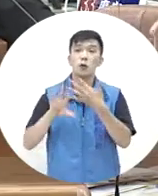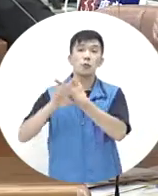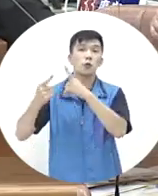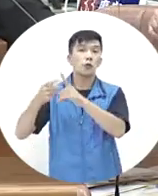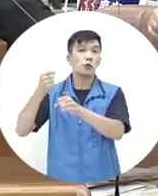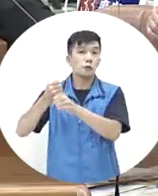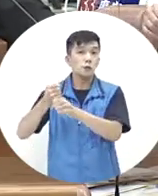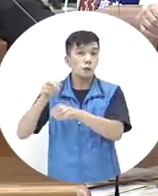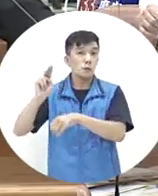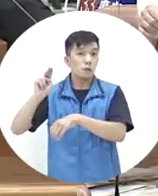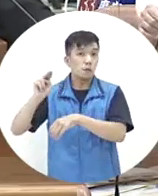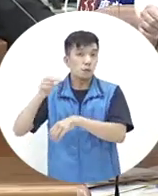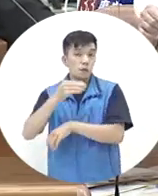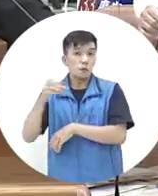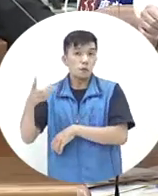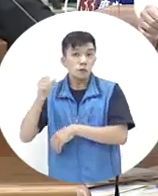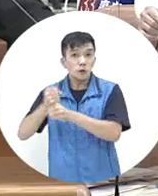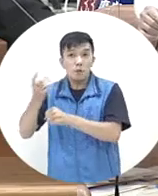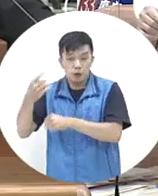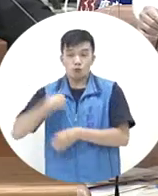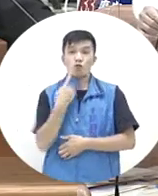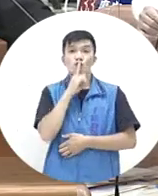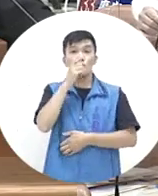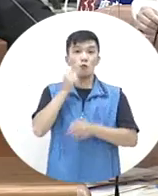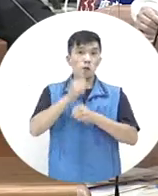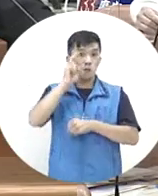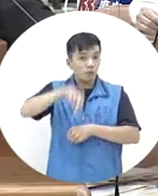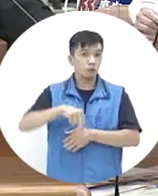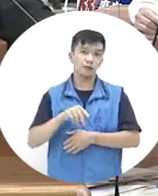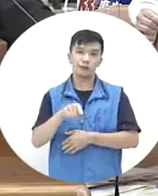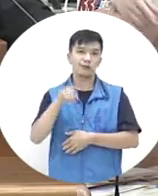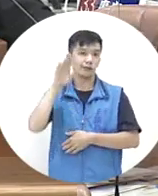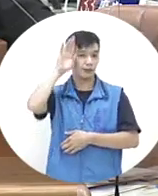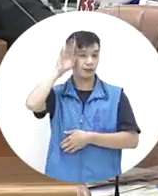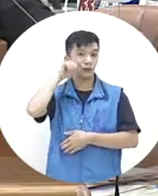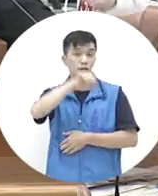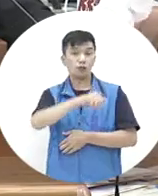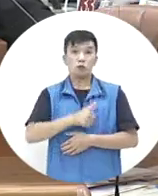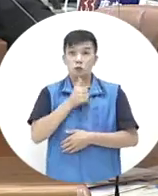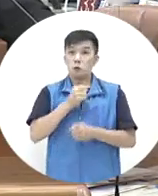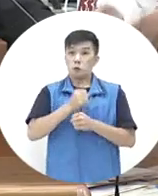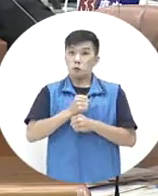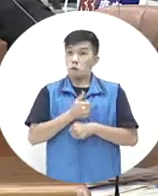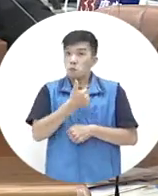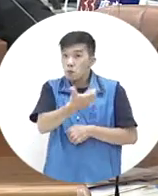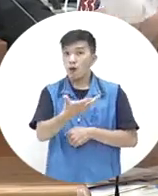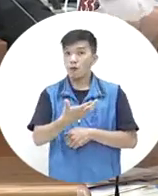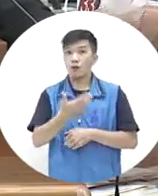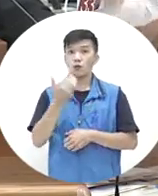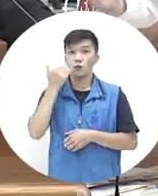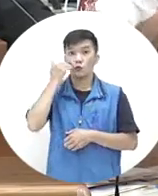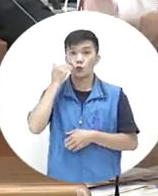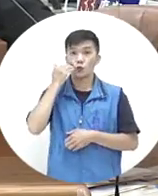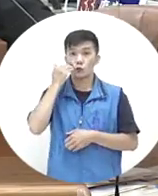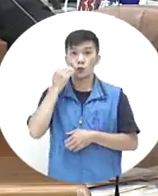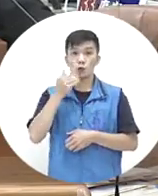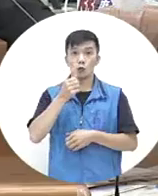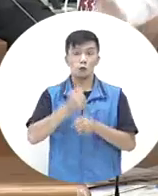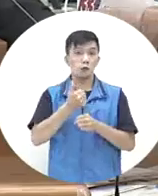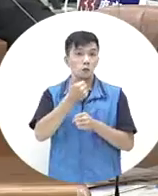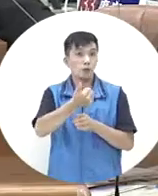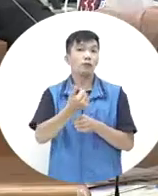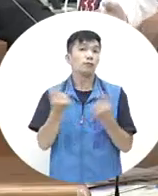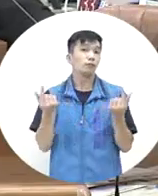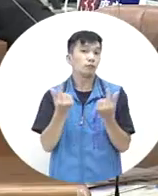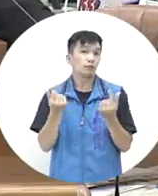到？不要来这一套吧，市长。你们有那么伟大吗？你若这么伟大的话，为什么连捍卫中华民国说